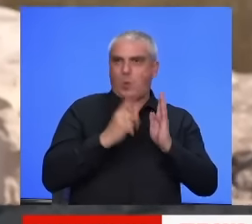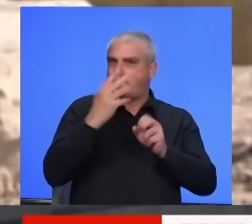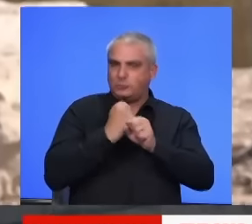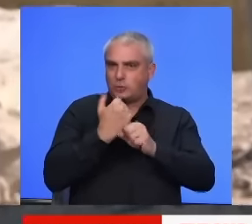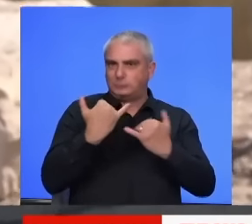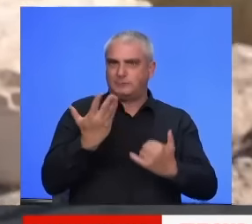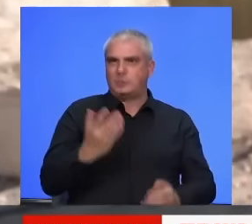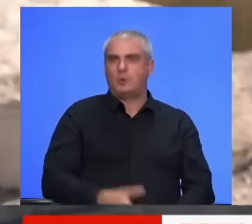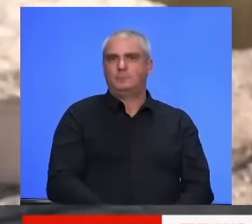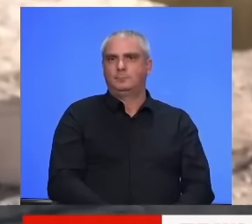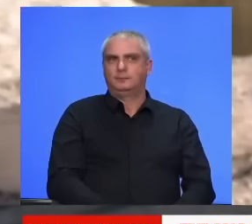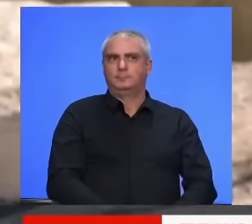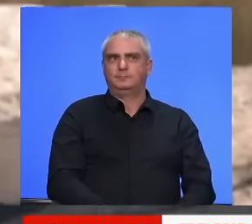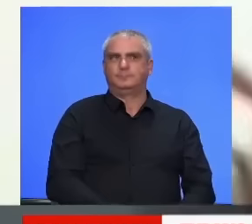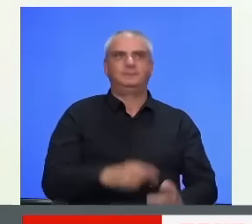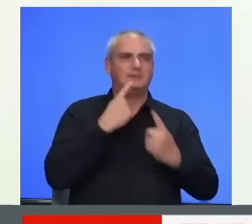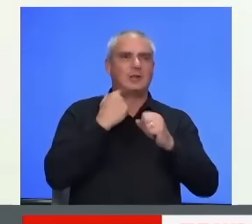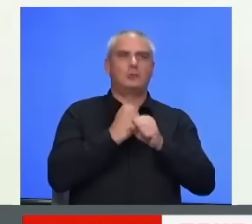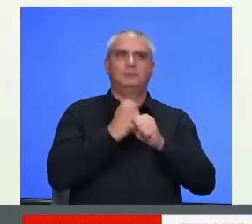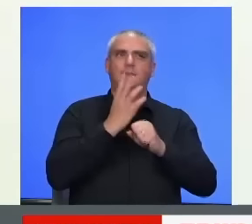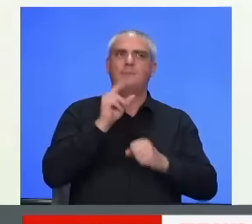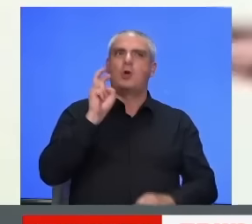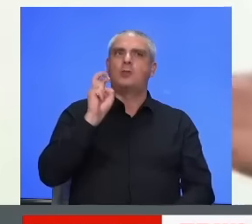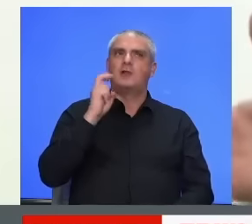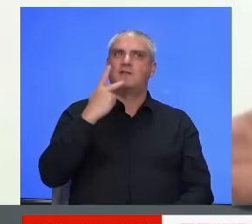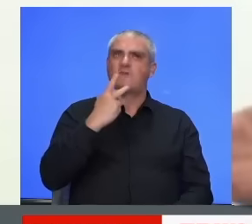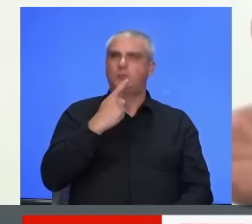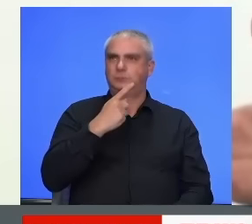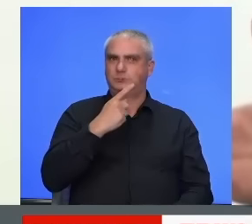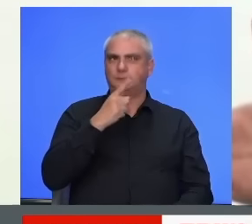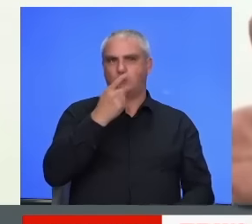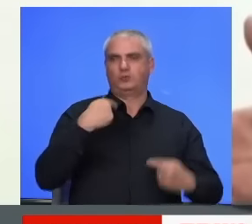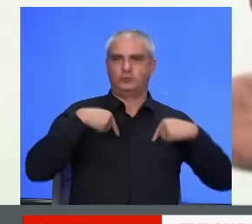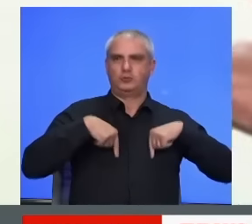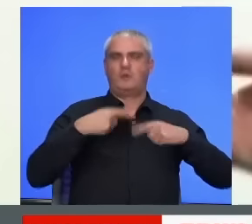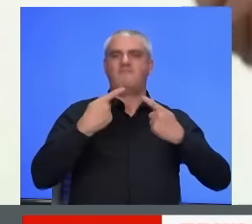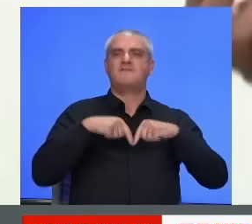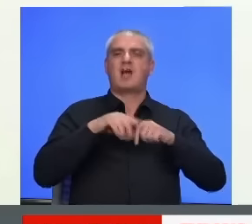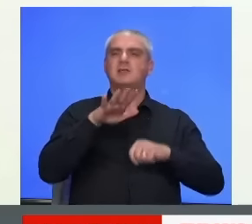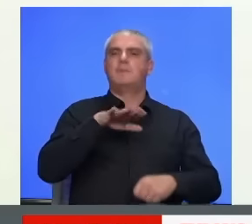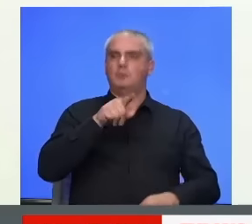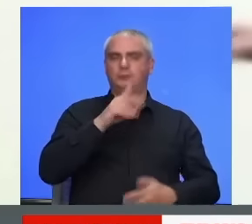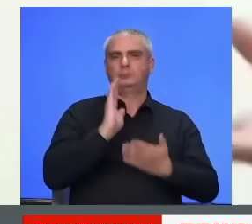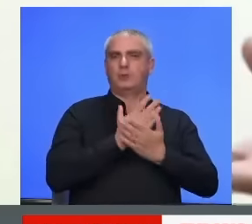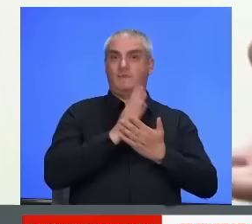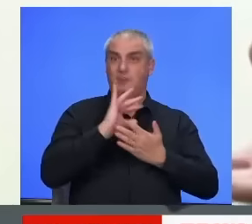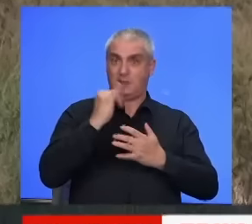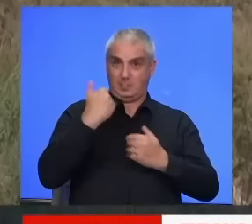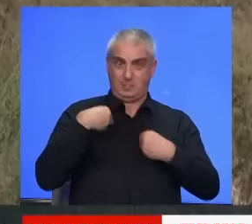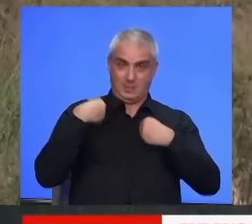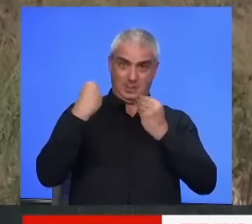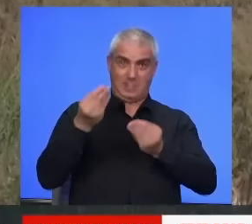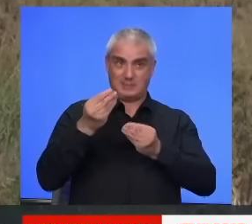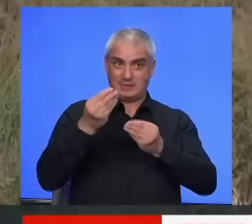היום. את השיחה הזאת אנחנו מקיימים עם עודד פלוס. הוא יושב ראש הוועדה המחוזית שקובעת האם לתת ל-ICL